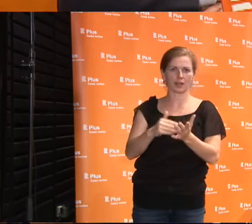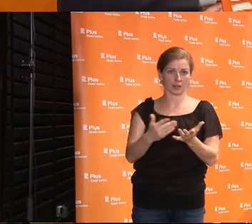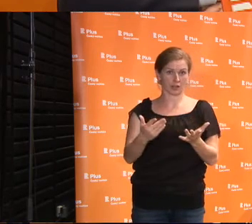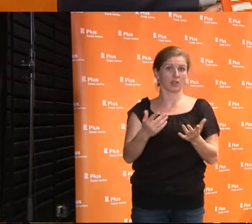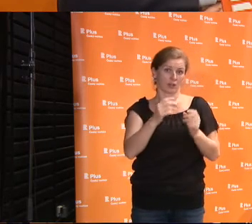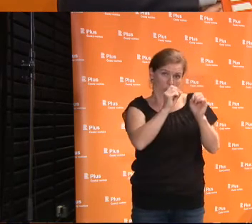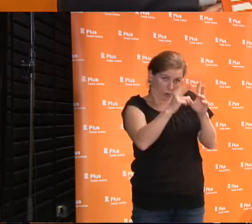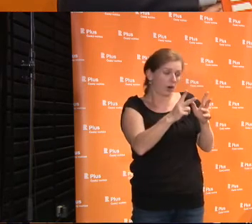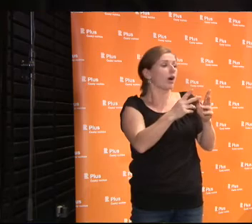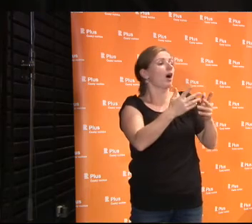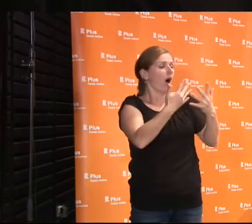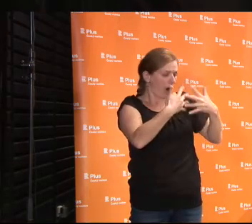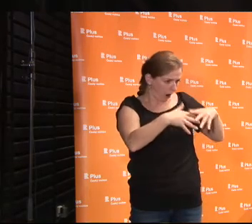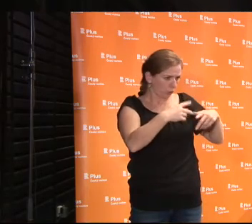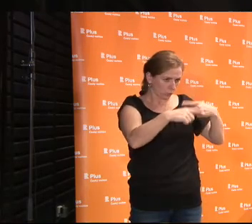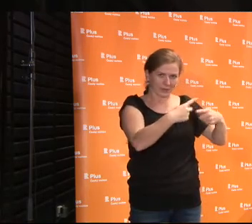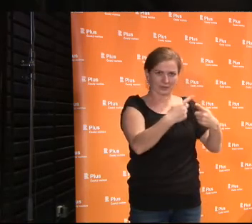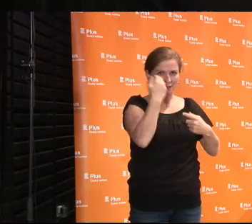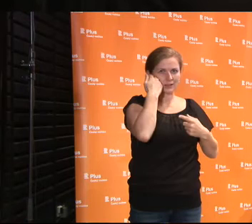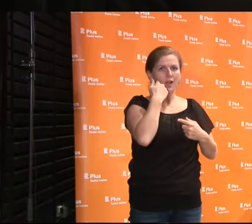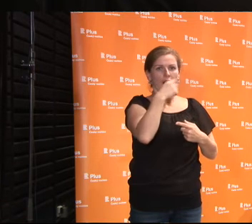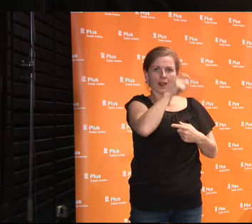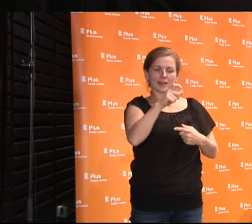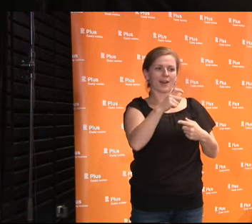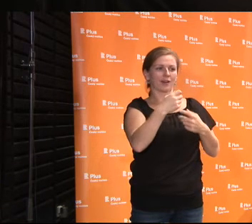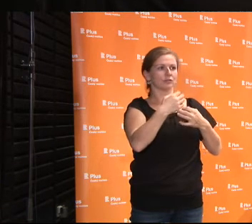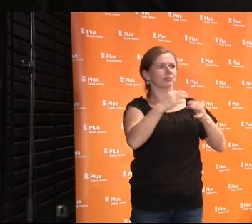postupující automatizaci a osvobození od lidí od práce, ale